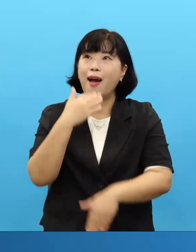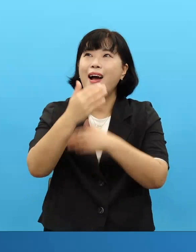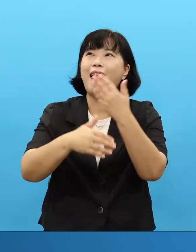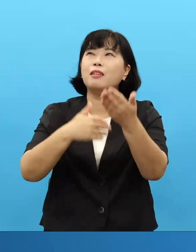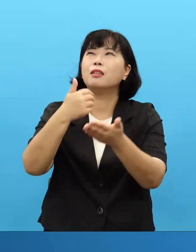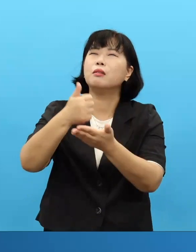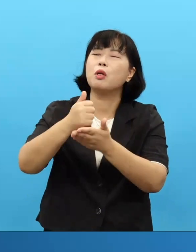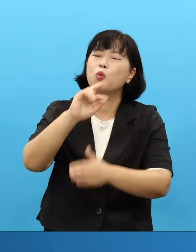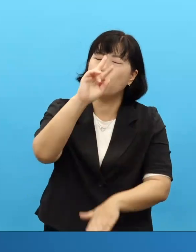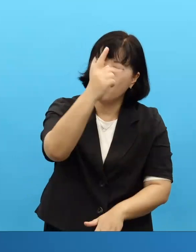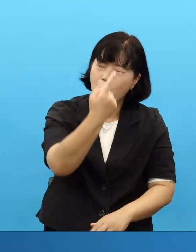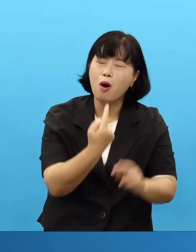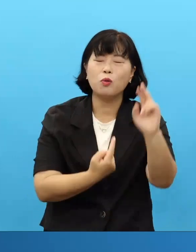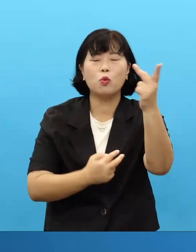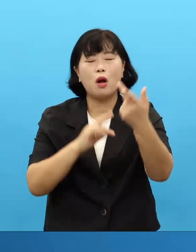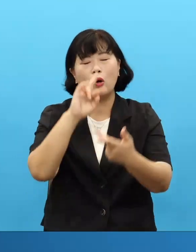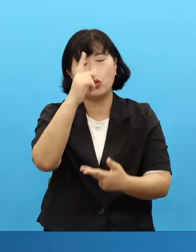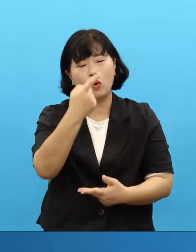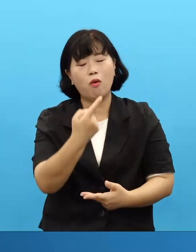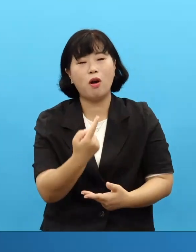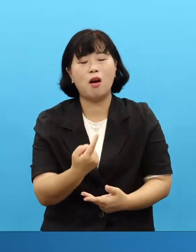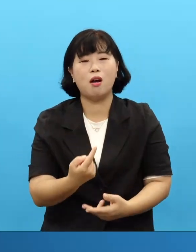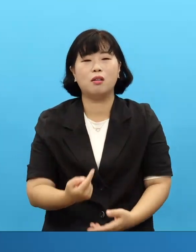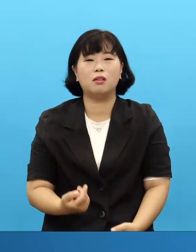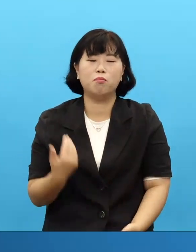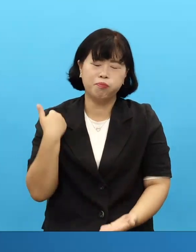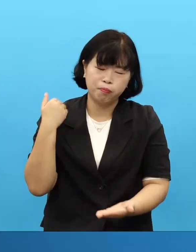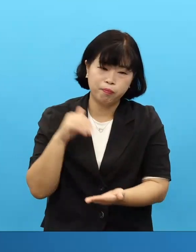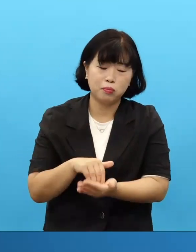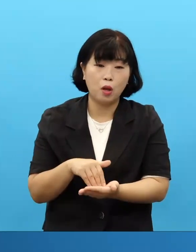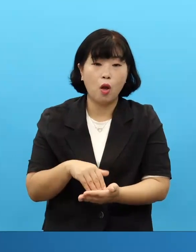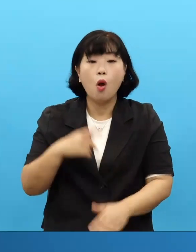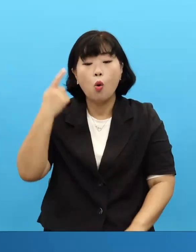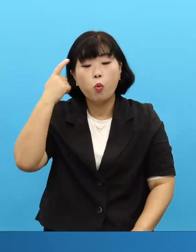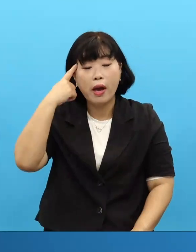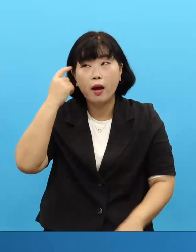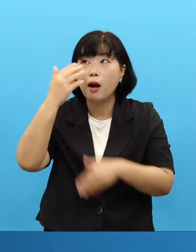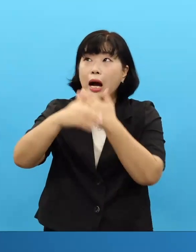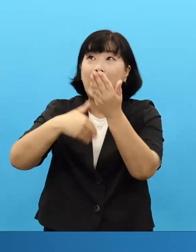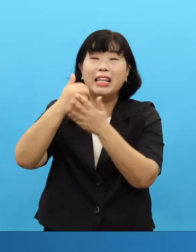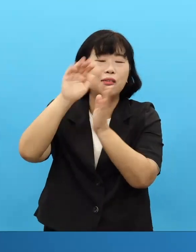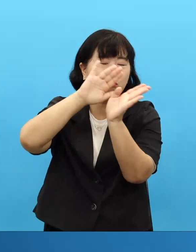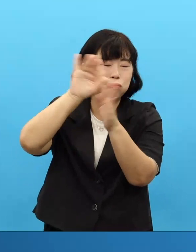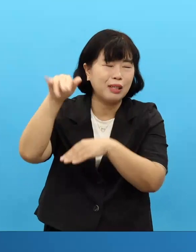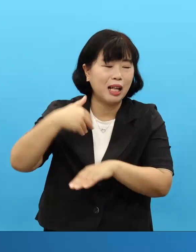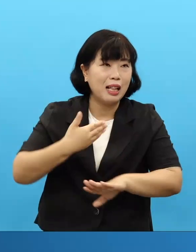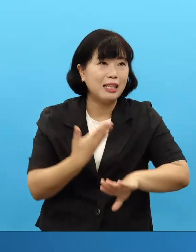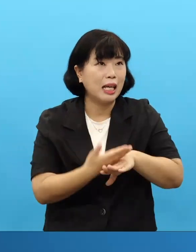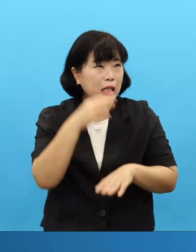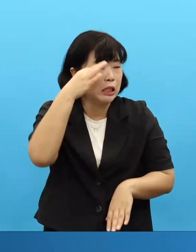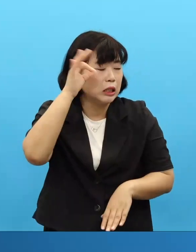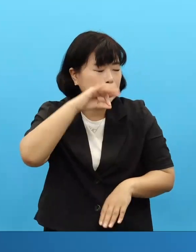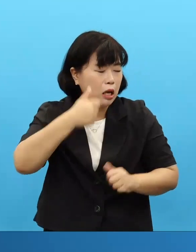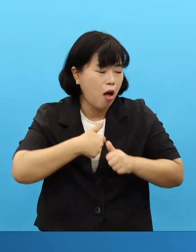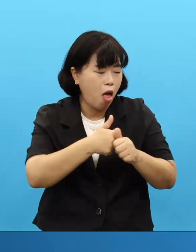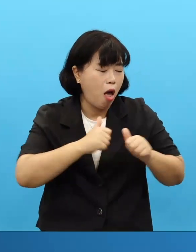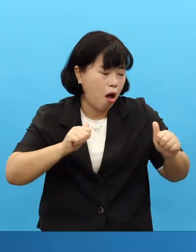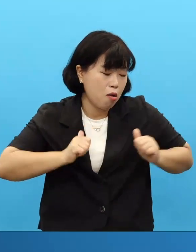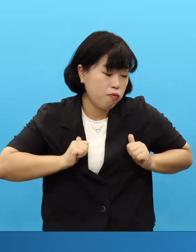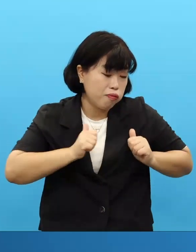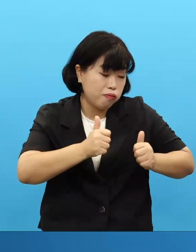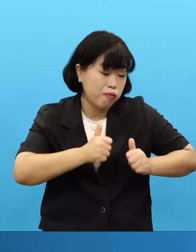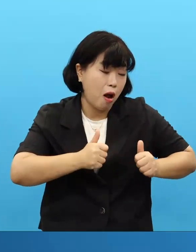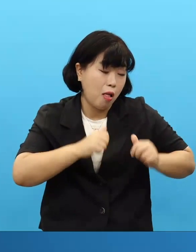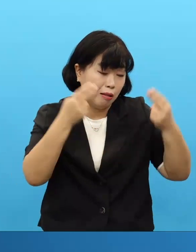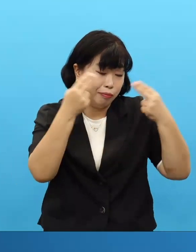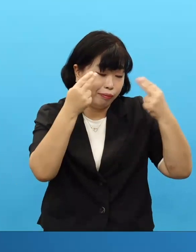meaning of it is to return back to the Lord. 하나님과 아닌 걸 붙잡고 내가 열심히. We hold on to things that are not of God and we do things so diligently.